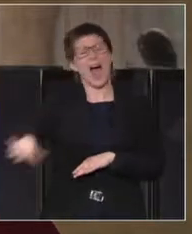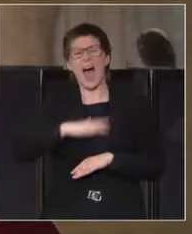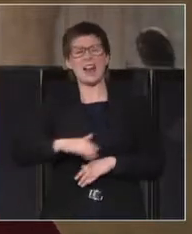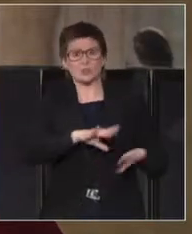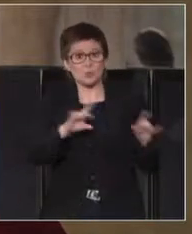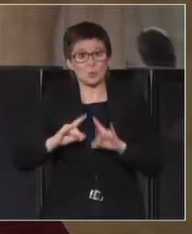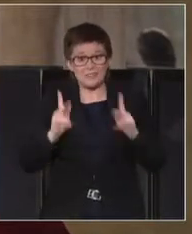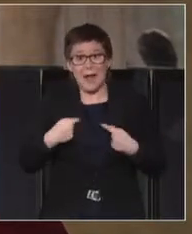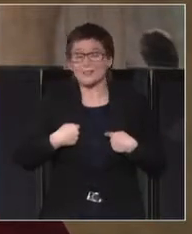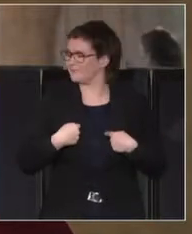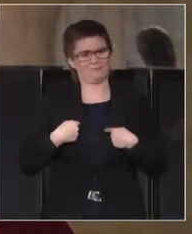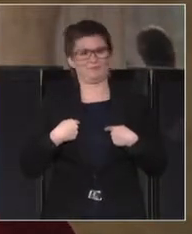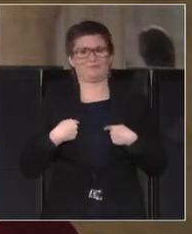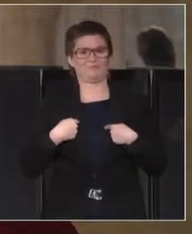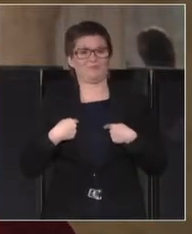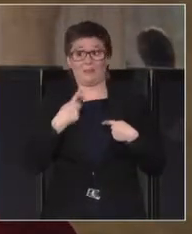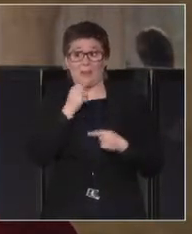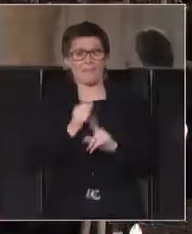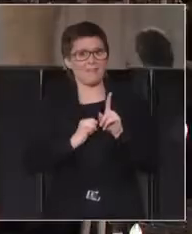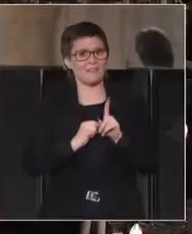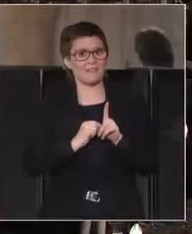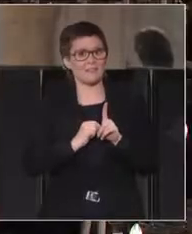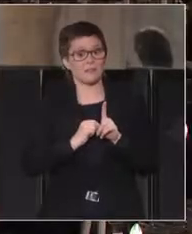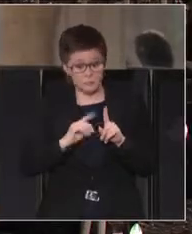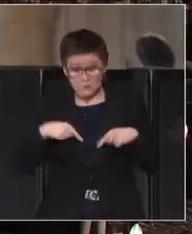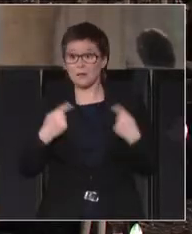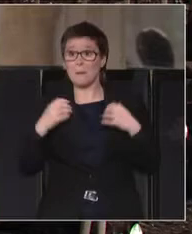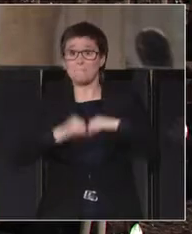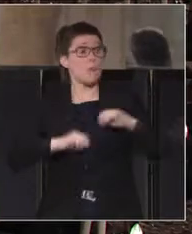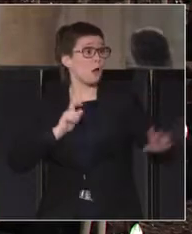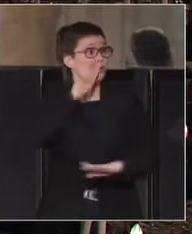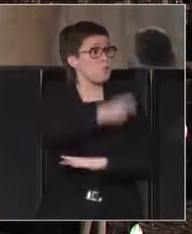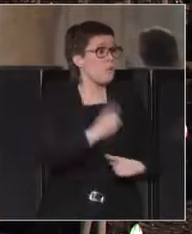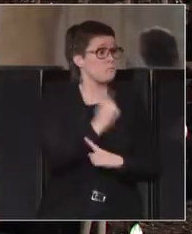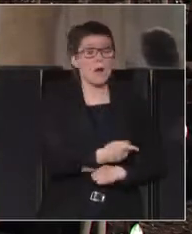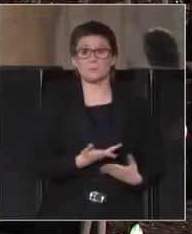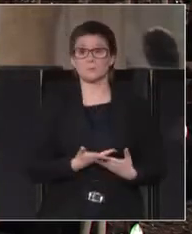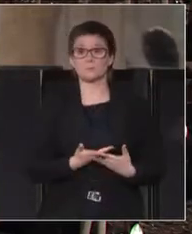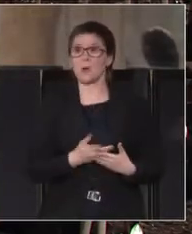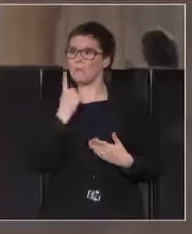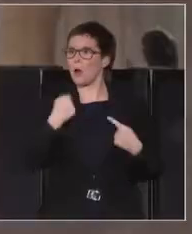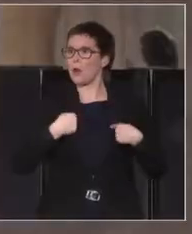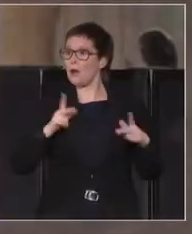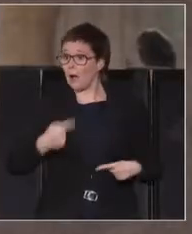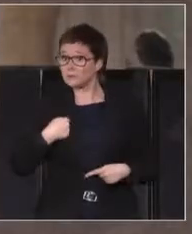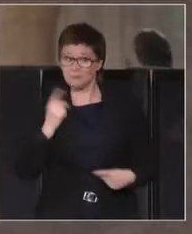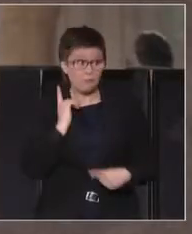Und dass wir noch lange nicht das Recht haben, Macht über andere auszuüben, nur weil wir die Mittel dazu besitzen.